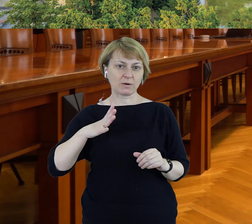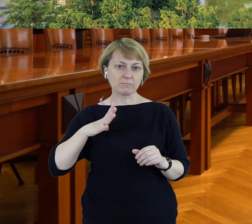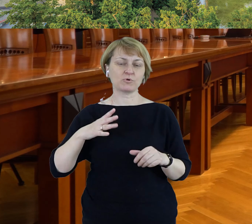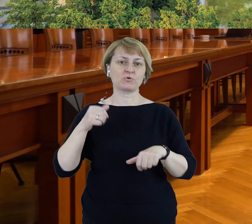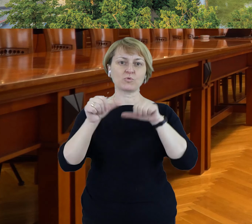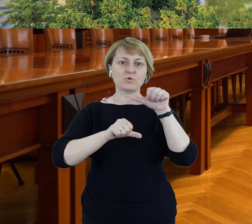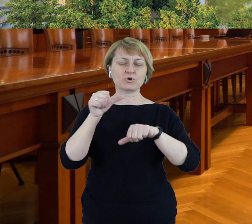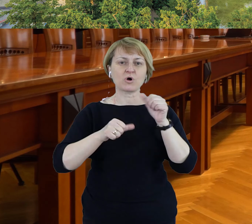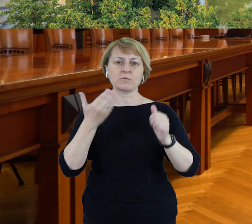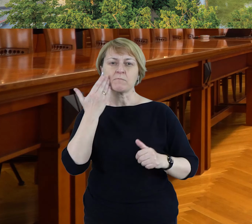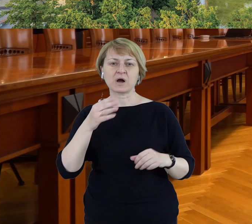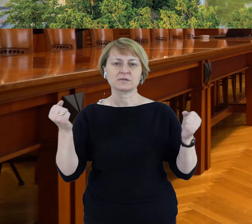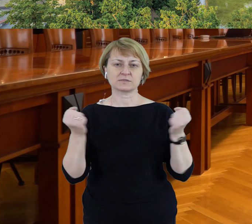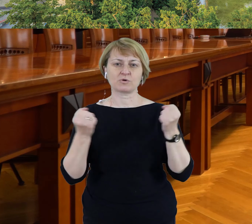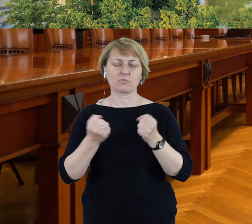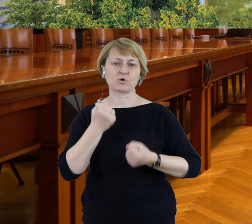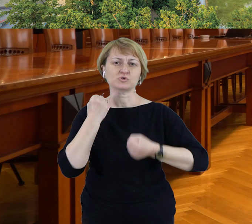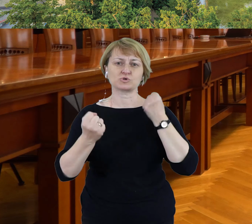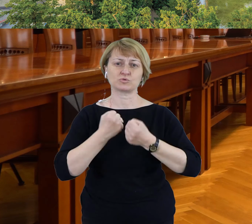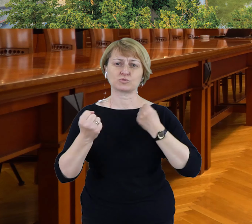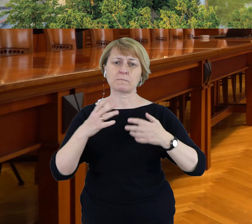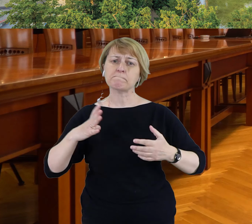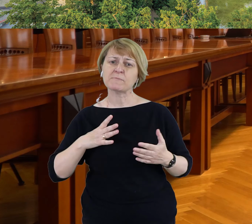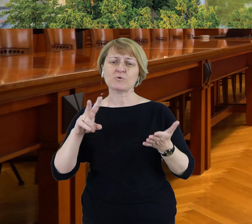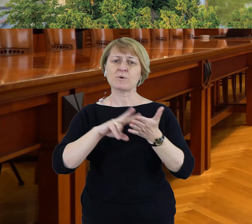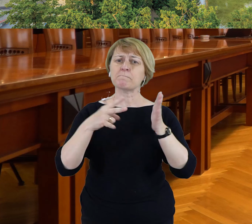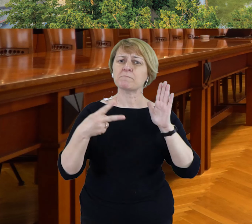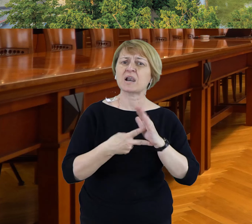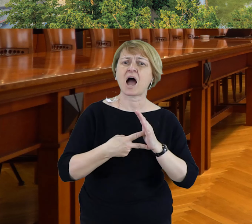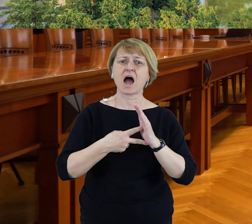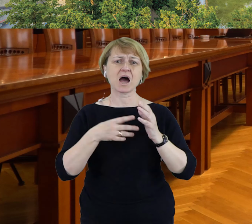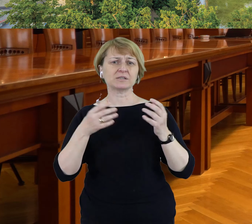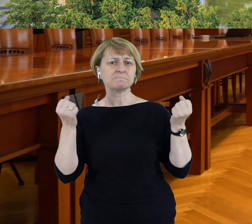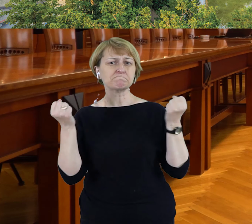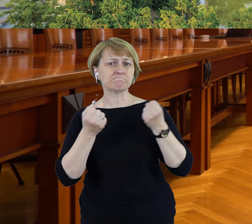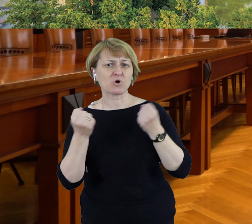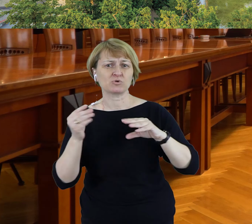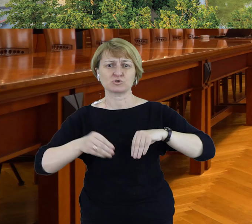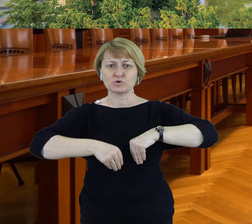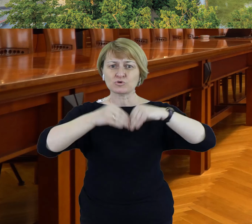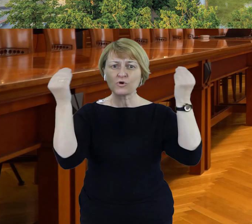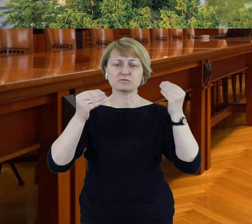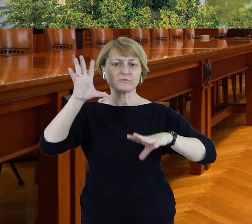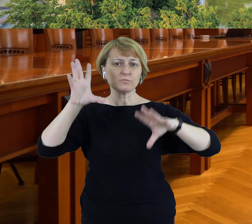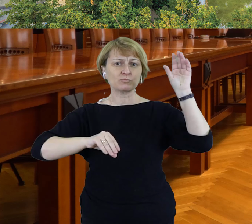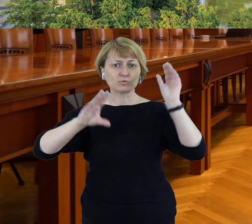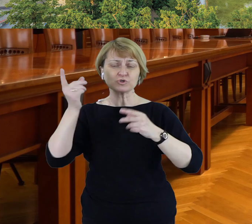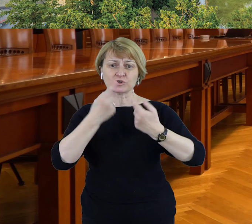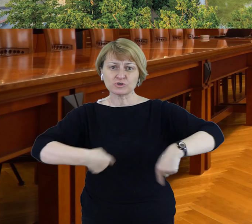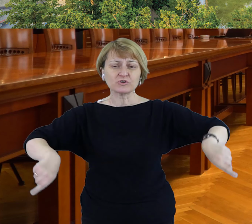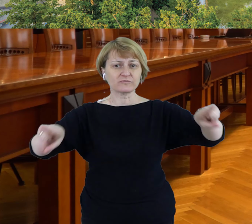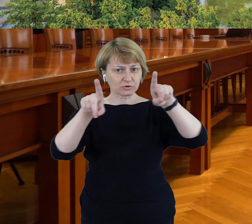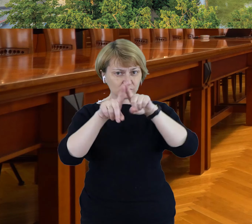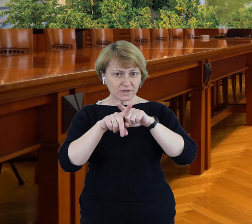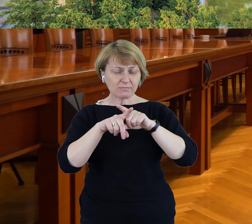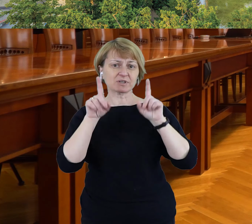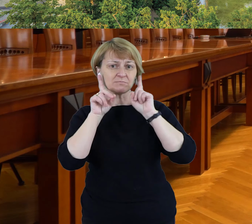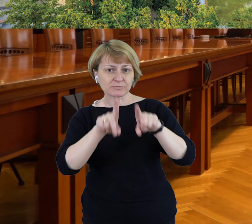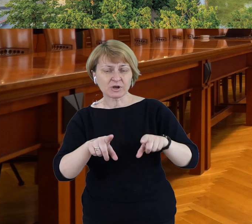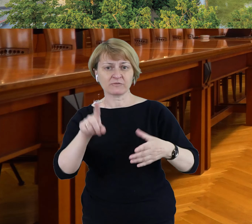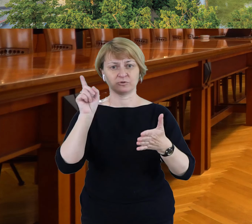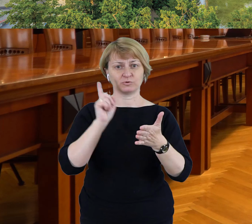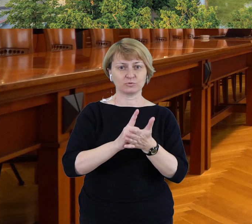bardzo trudny. Jak Państwo pamiętacie, mieliśmy ambitne plany dotyczące tego budżetu. Wydawało nam się, że są one realne i możliwe